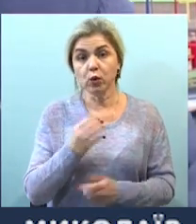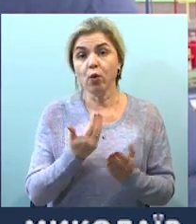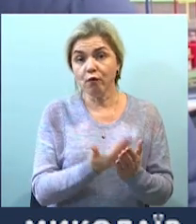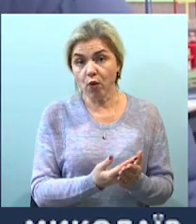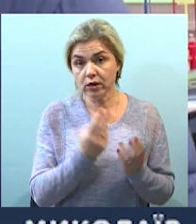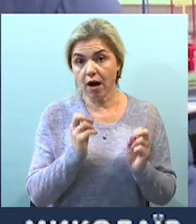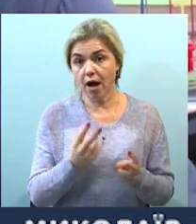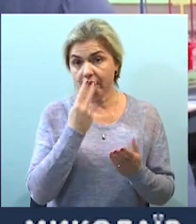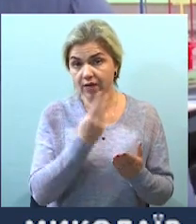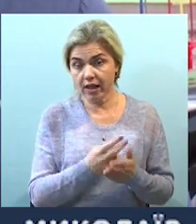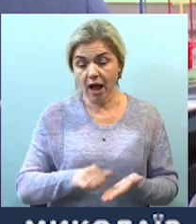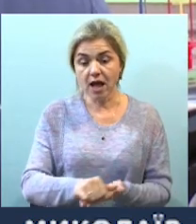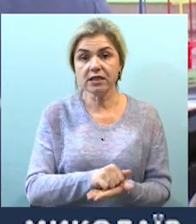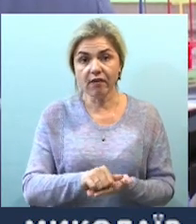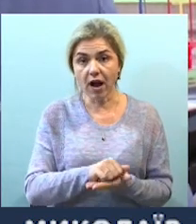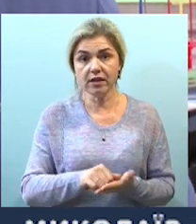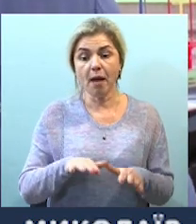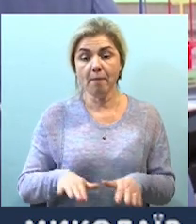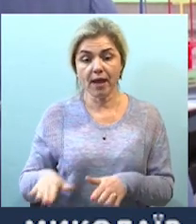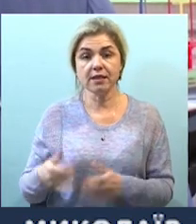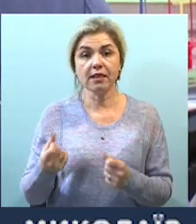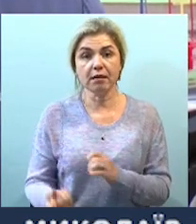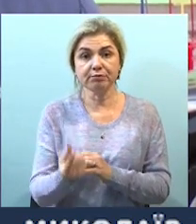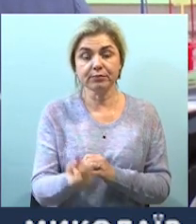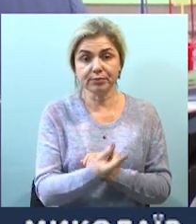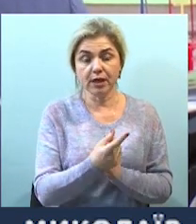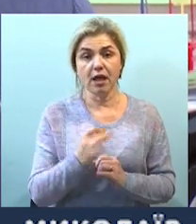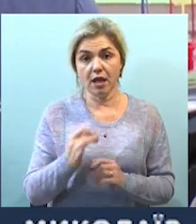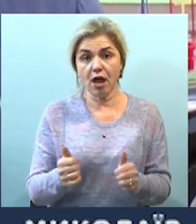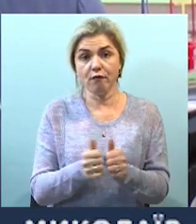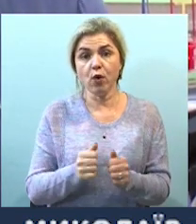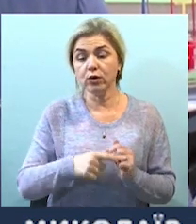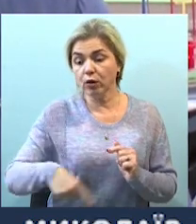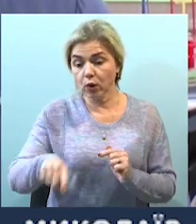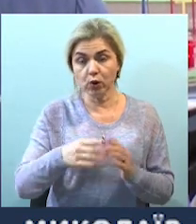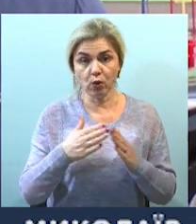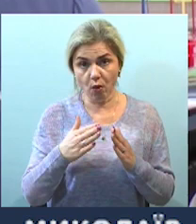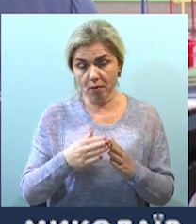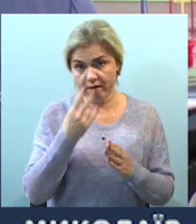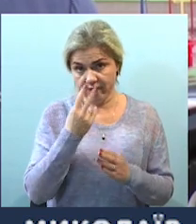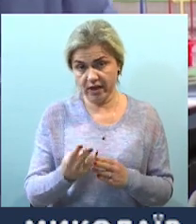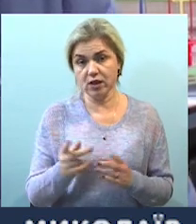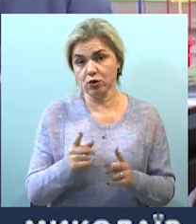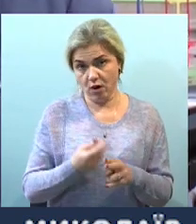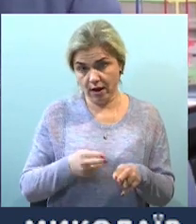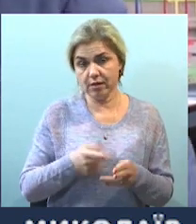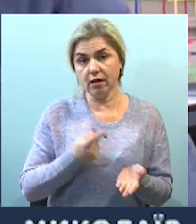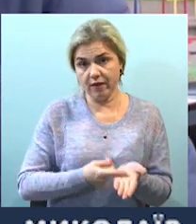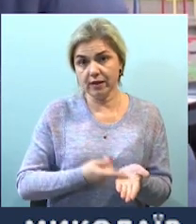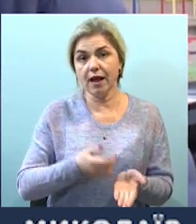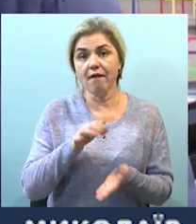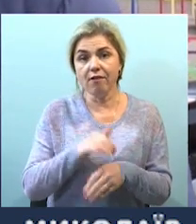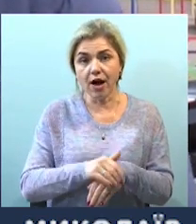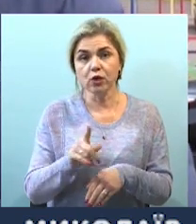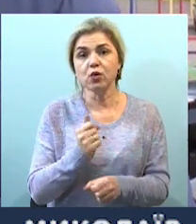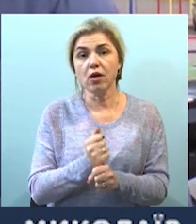видно, на асфальті місця, які просіли, а також вздовж будинку було просаджене вимощення, що підтверджує факт того, що роботи